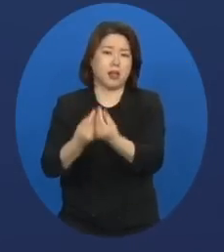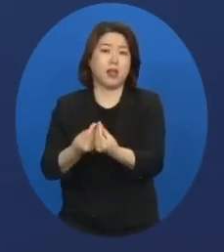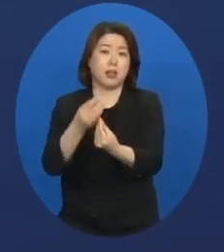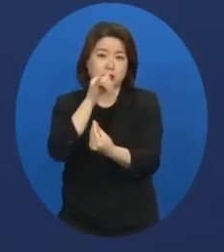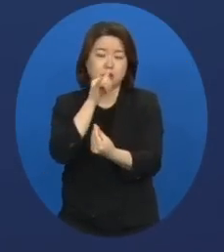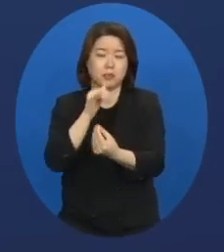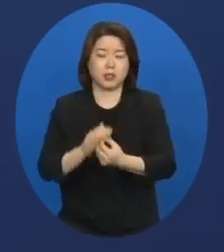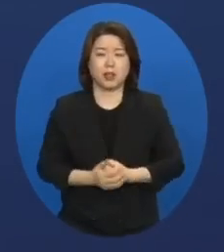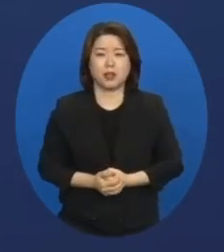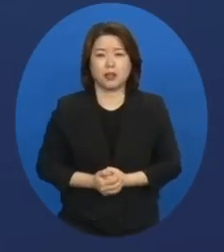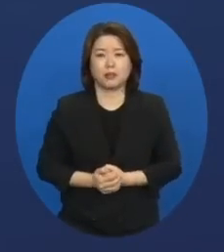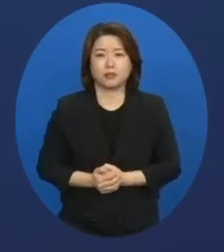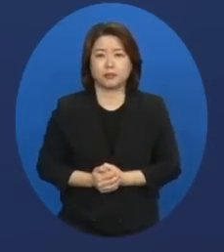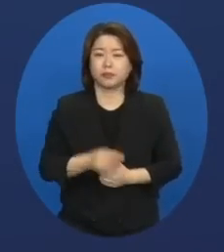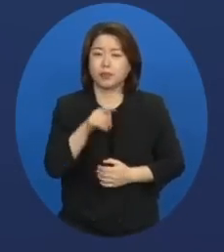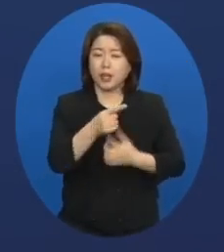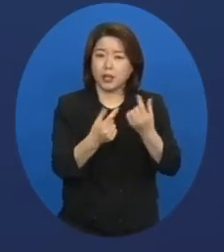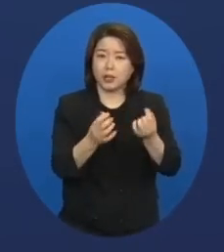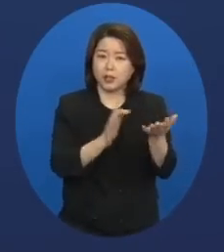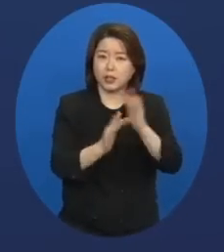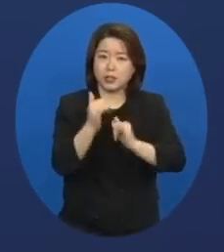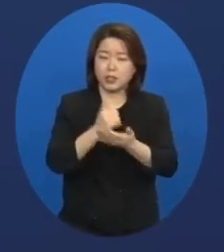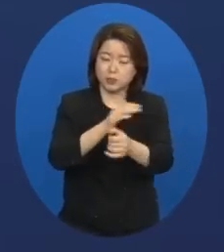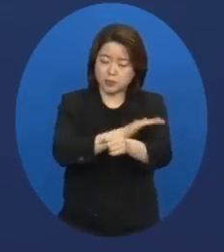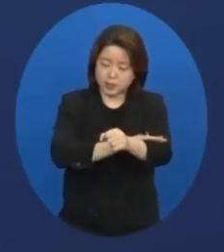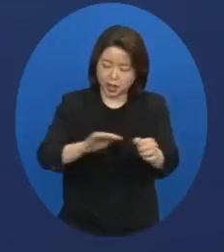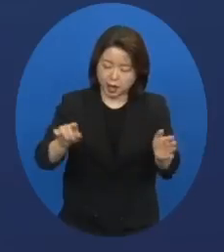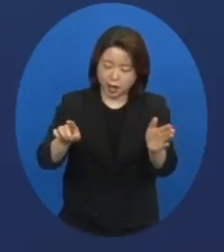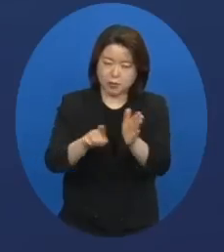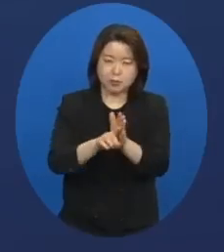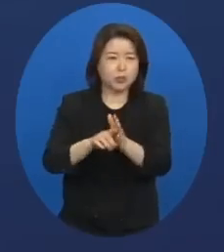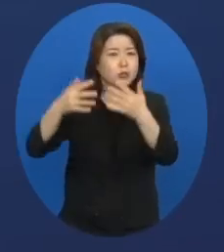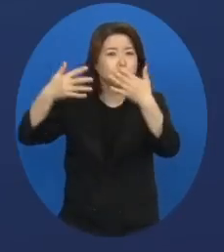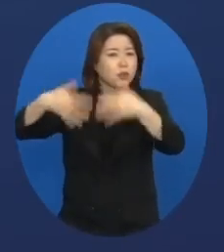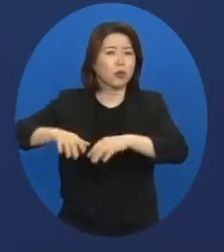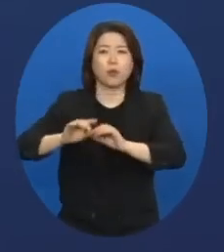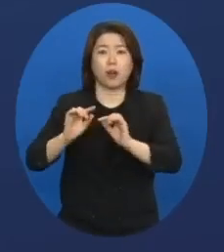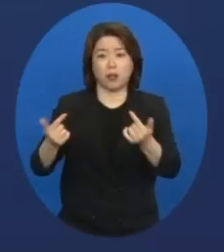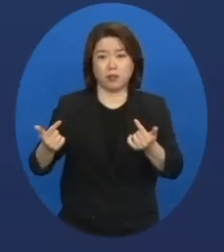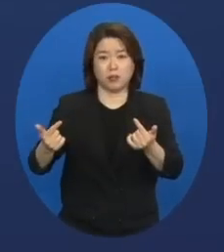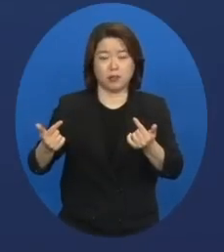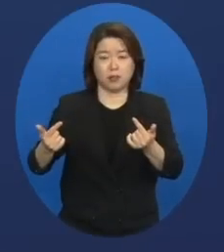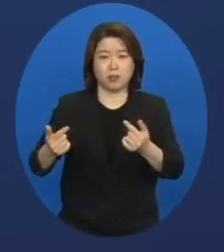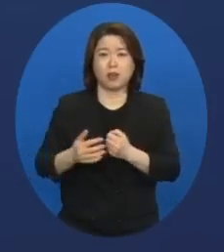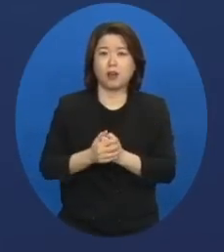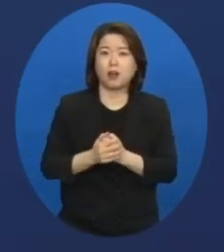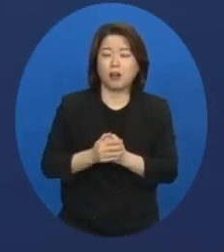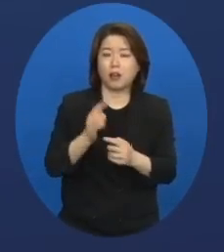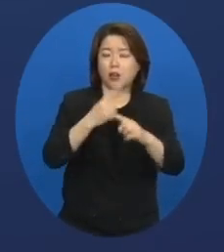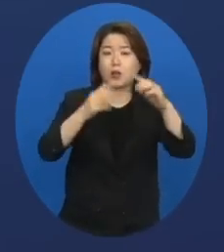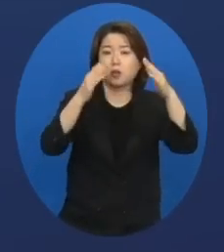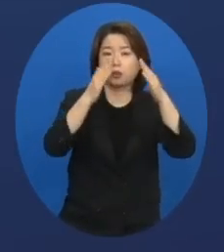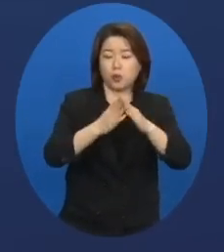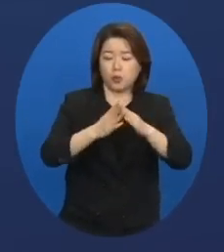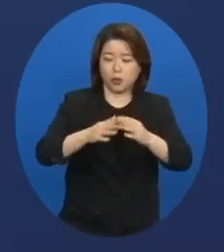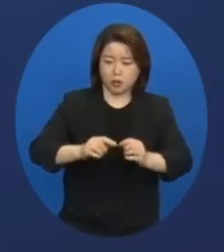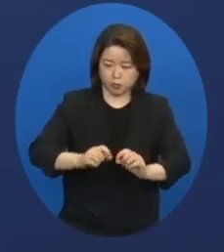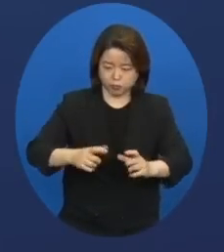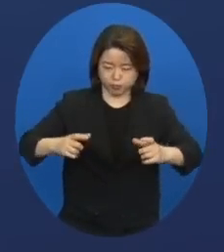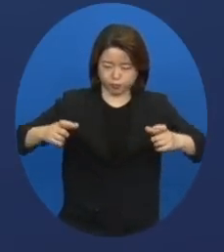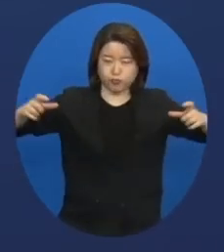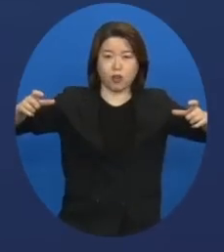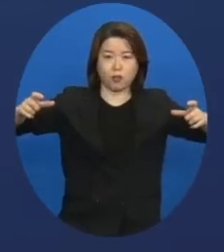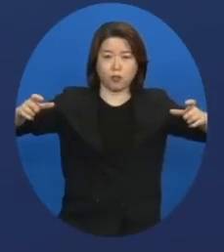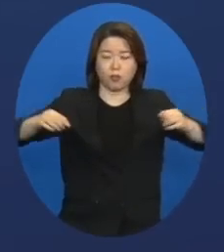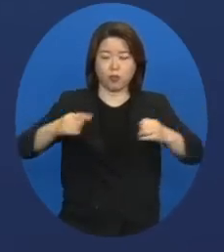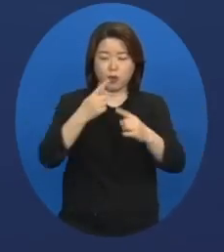말합니다. 그렇게 예수를 잘 믿을 수 있는 여건이 아닌데도 교회가 그렇게 부흥되고